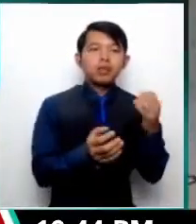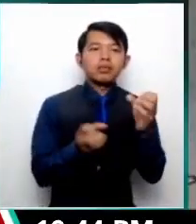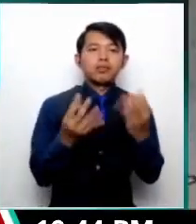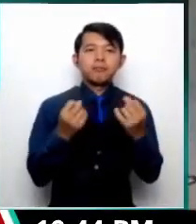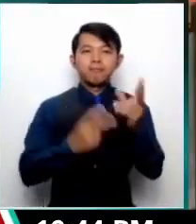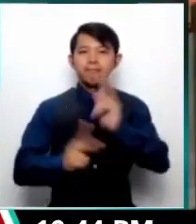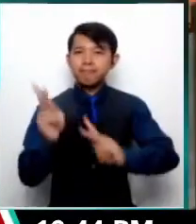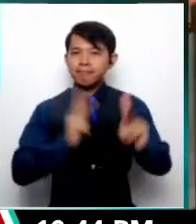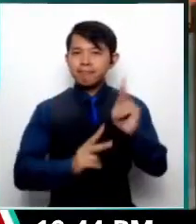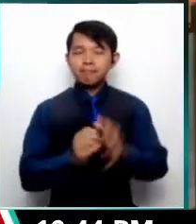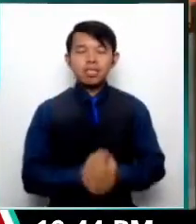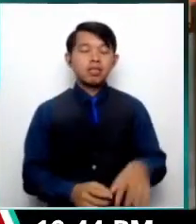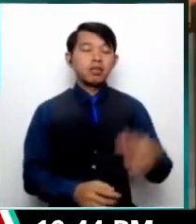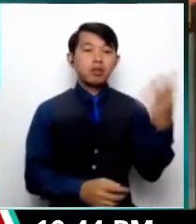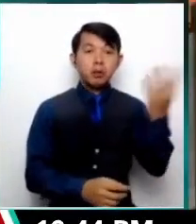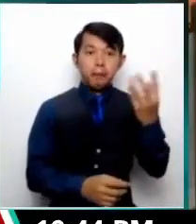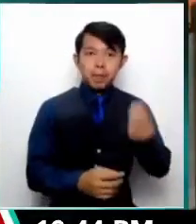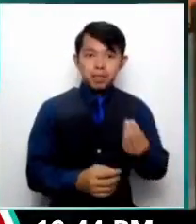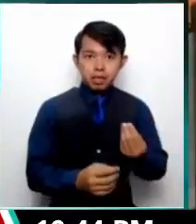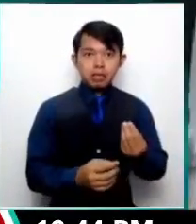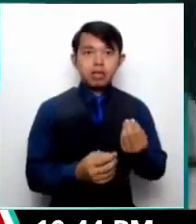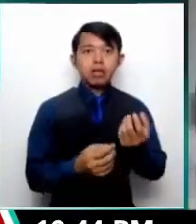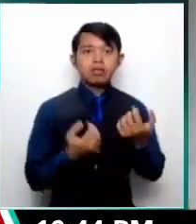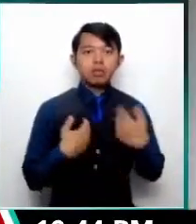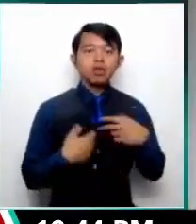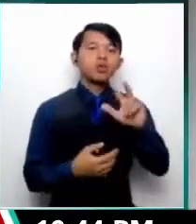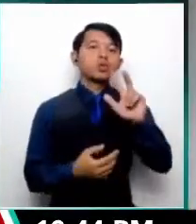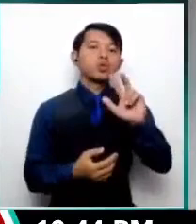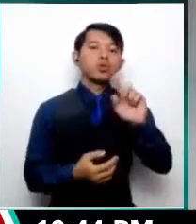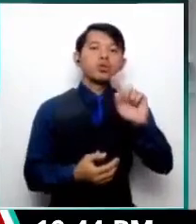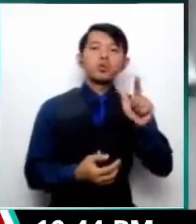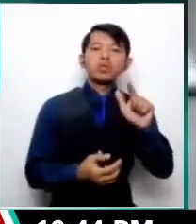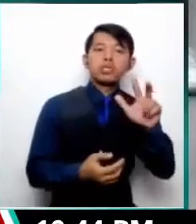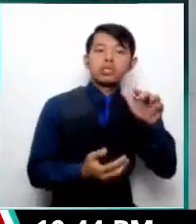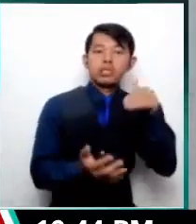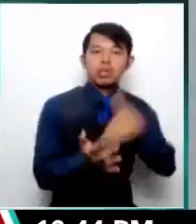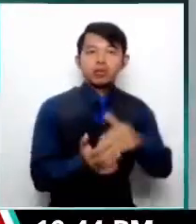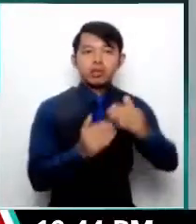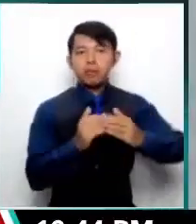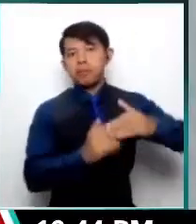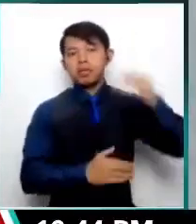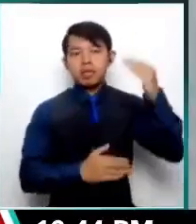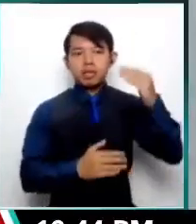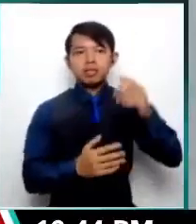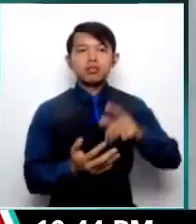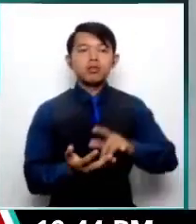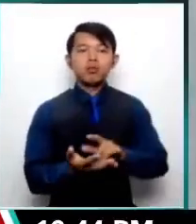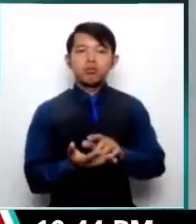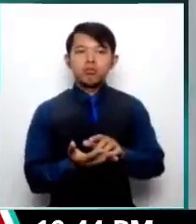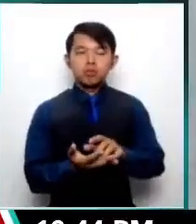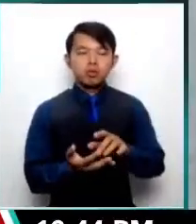17 to 20,000 ang inaasahang bilang outbound na pasahero bukas hanggang Linggo.